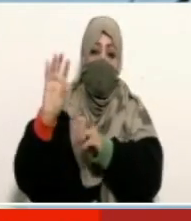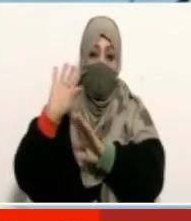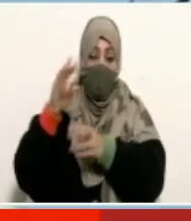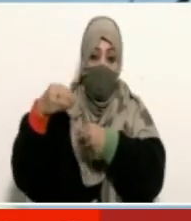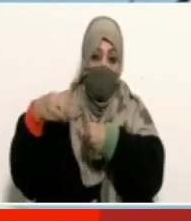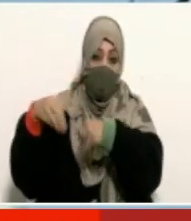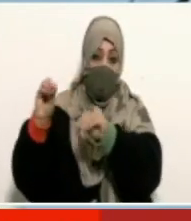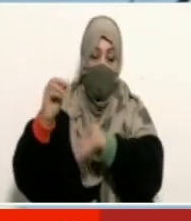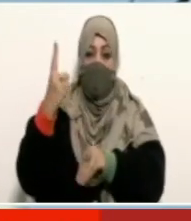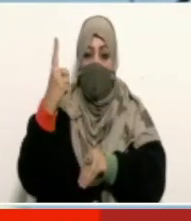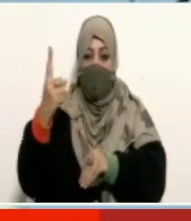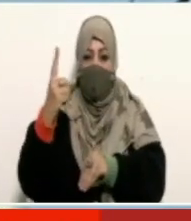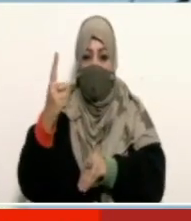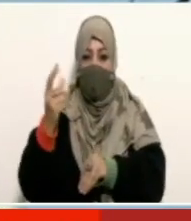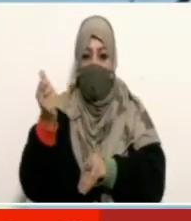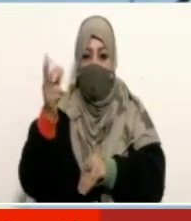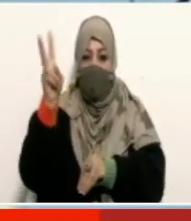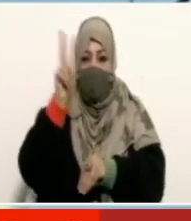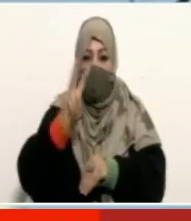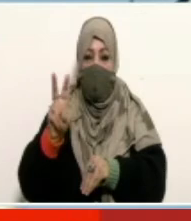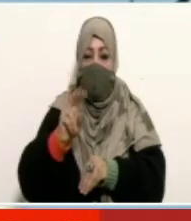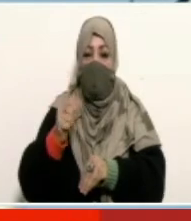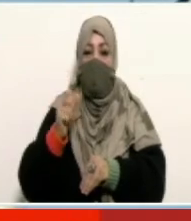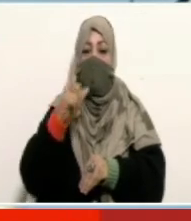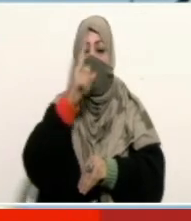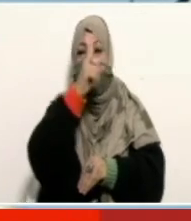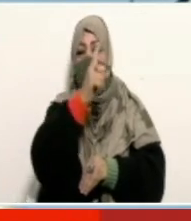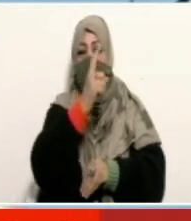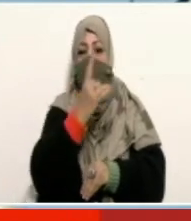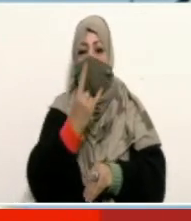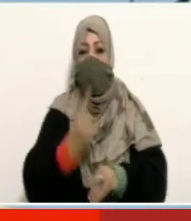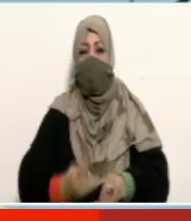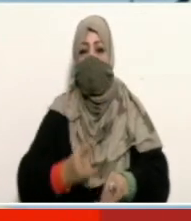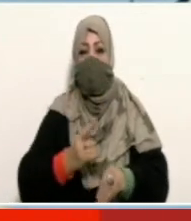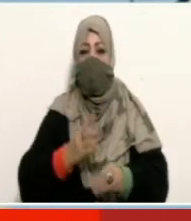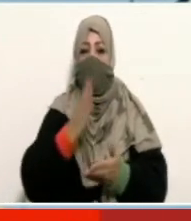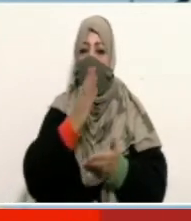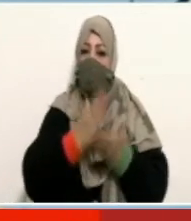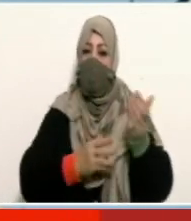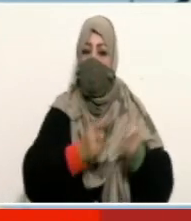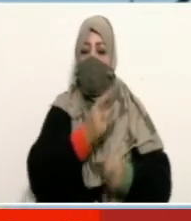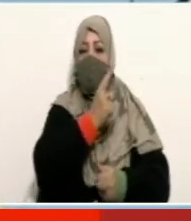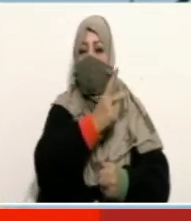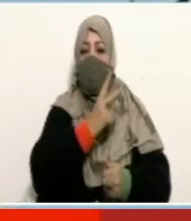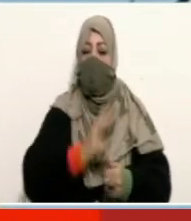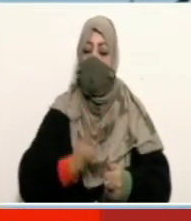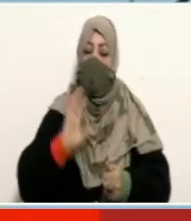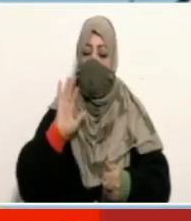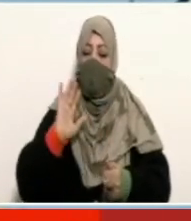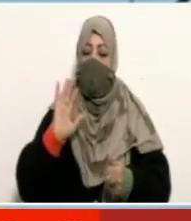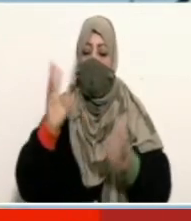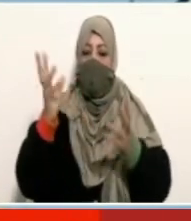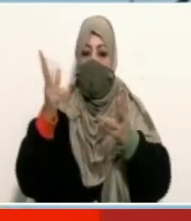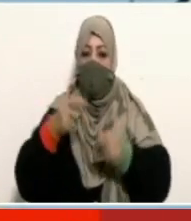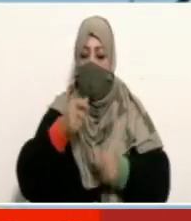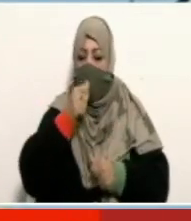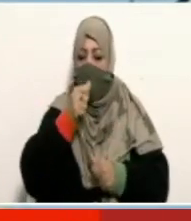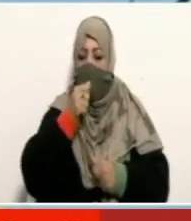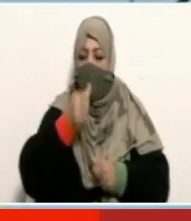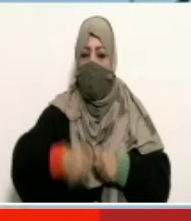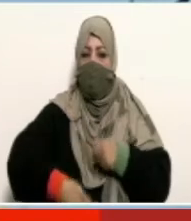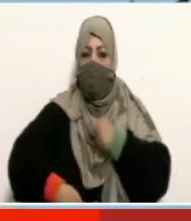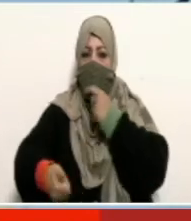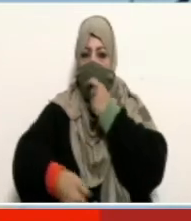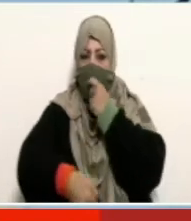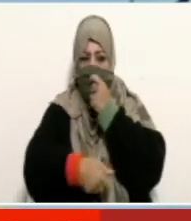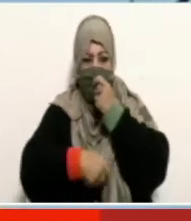تخرج العشر أو نصف العشر على حسب، إذا كان هو مسقي ماسكي يعني بال مثلا